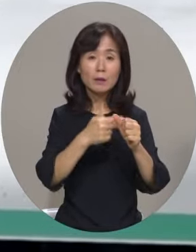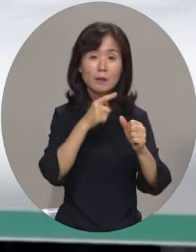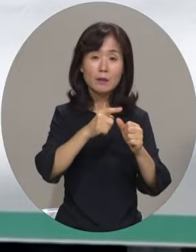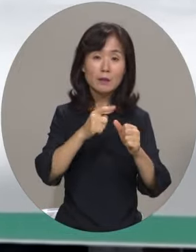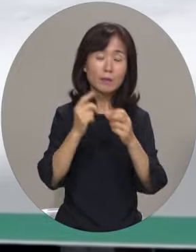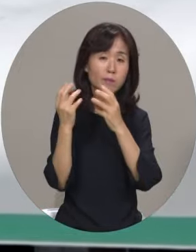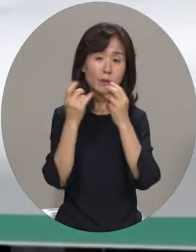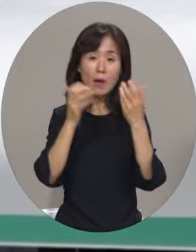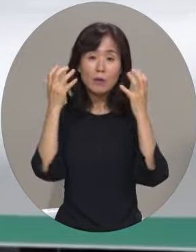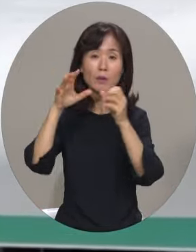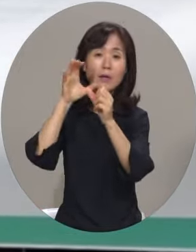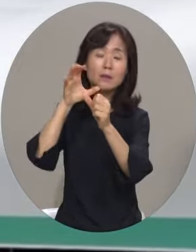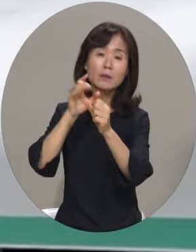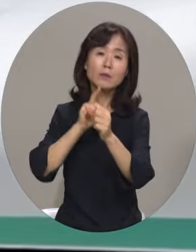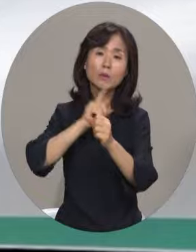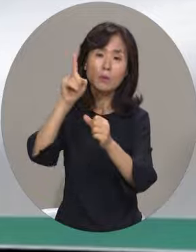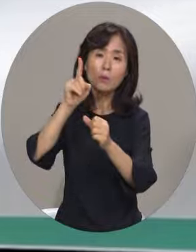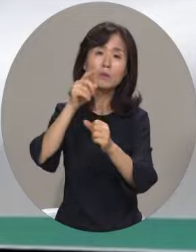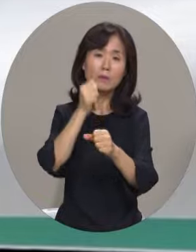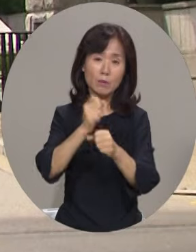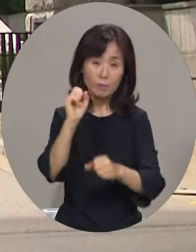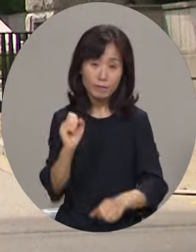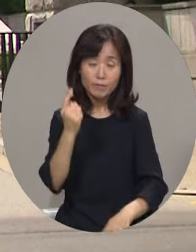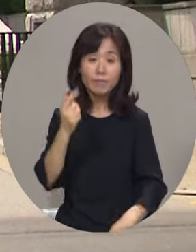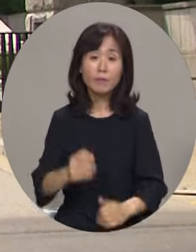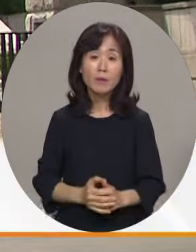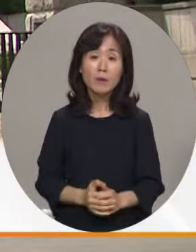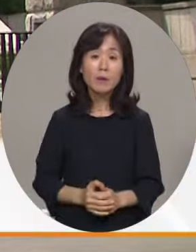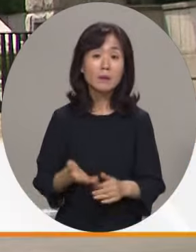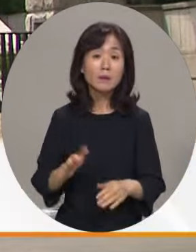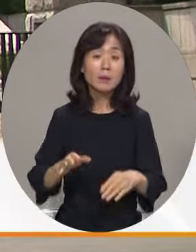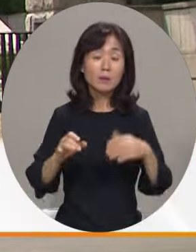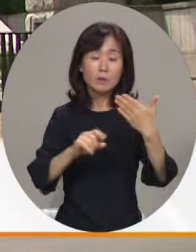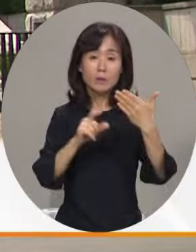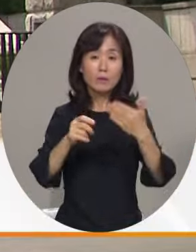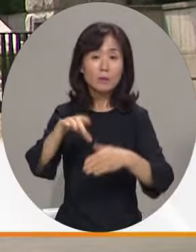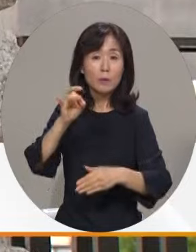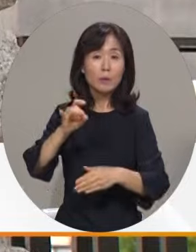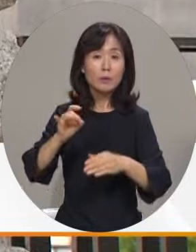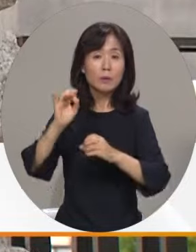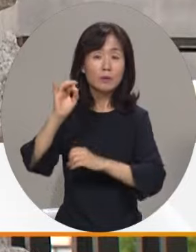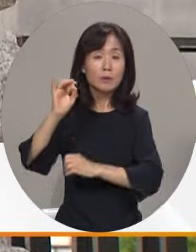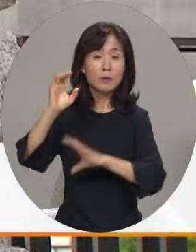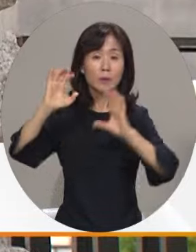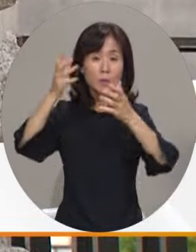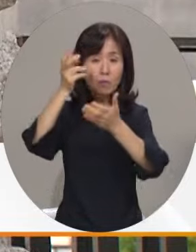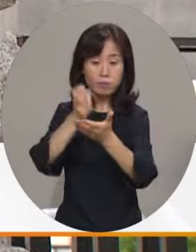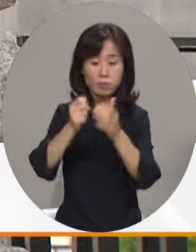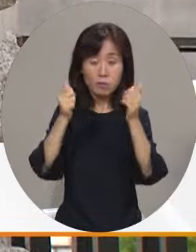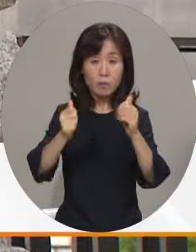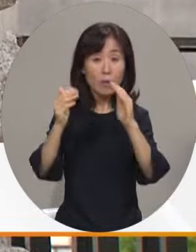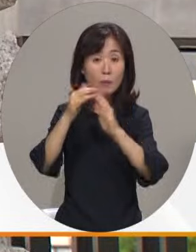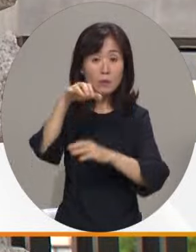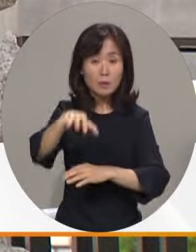아동학대 소송으로 내몰리게 한다는 겁니다. 하지만 이달 초 헌법재판소는 각하 결정을